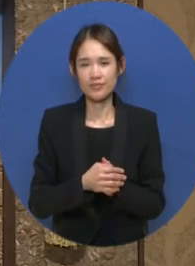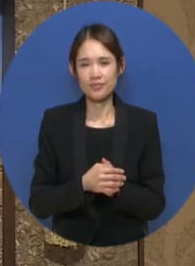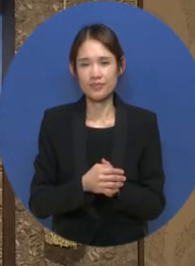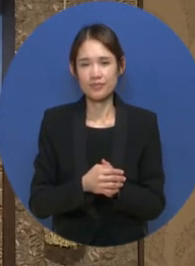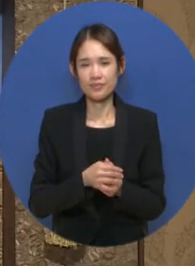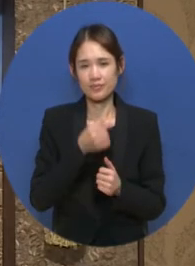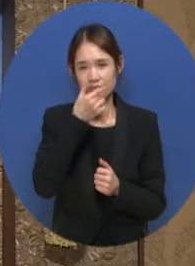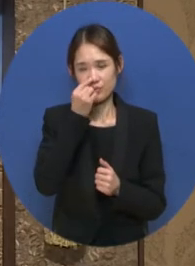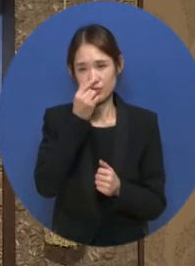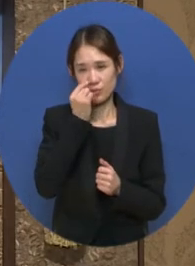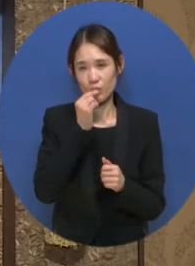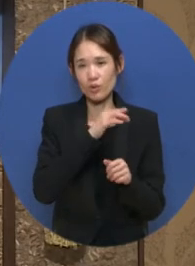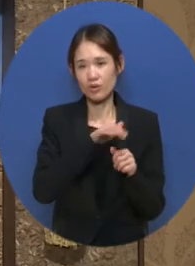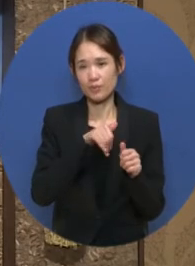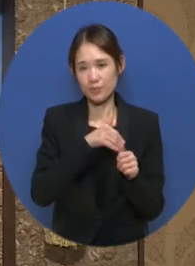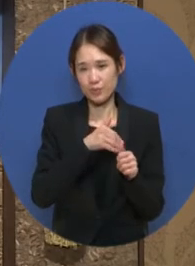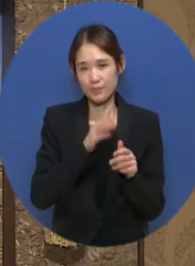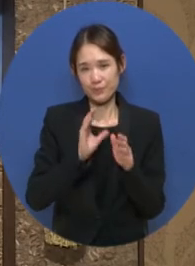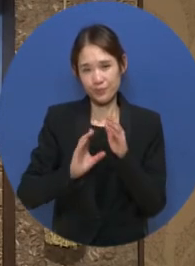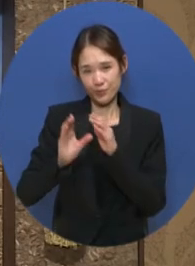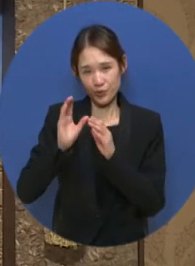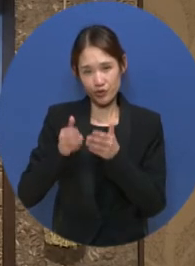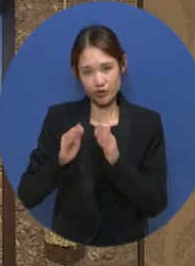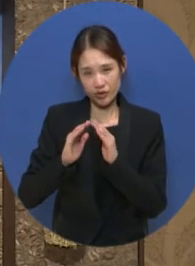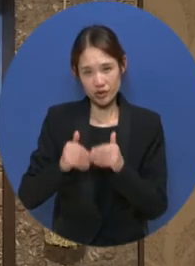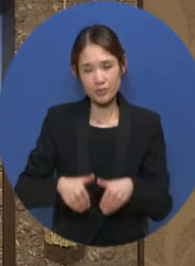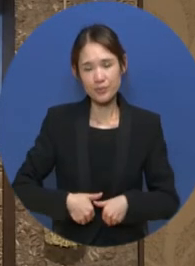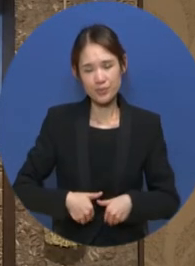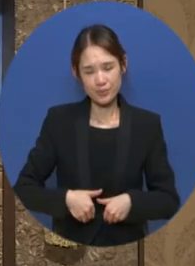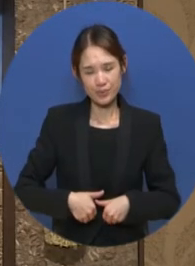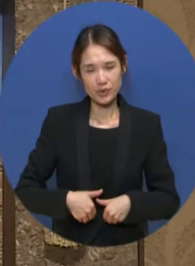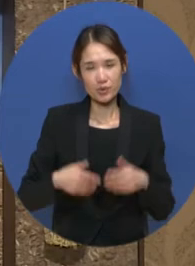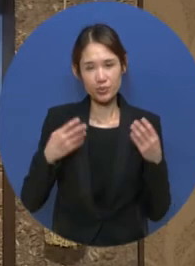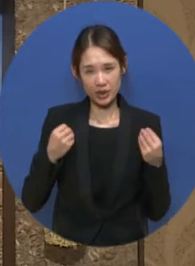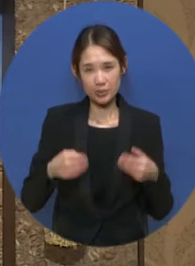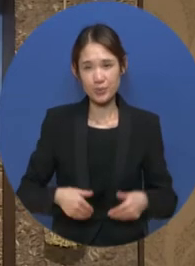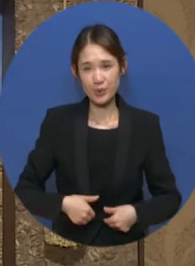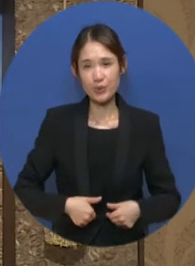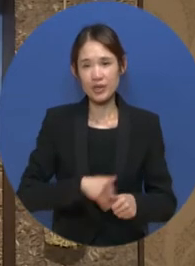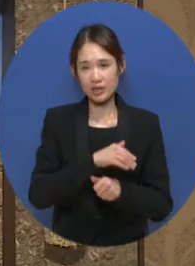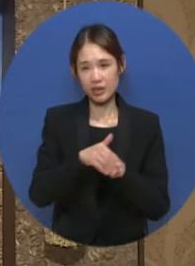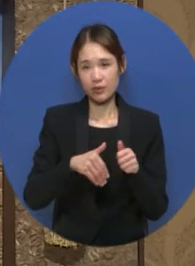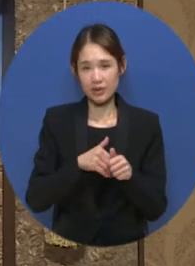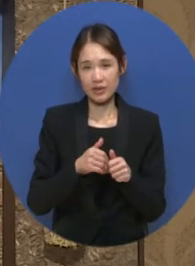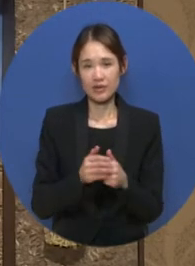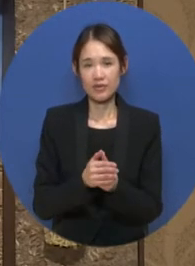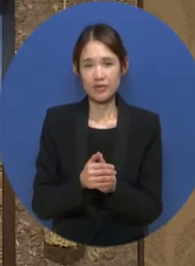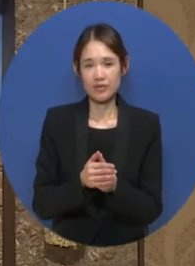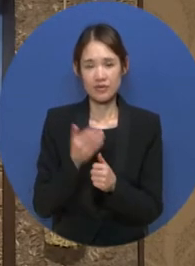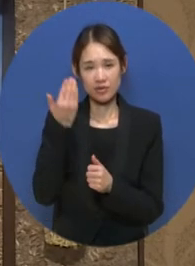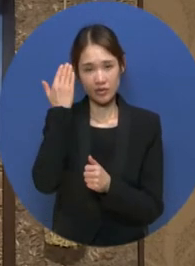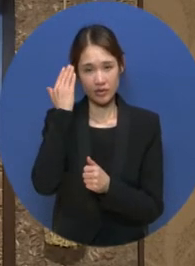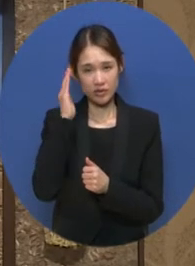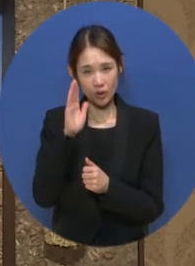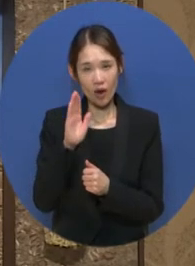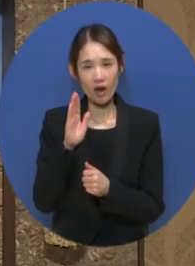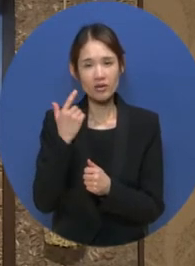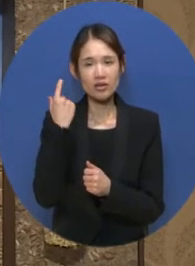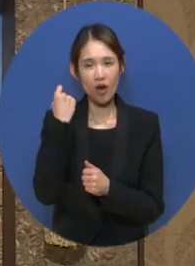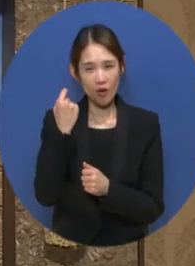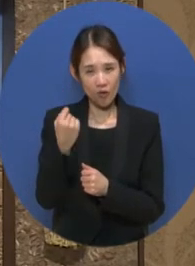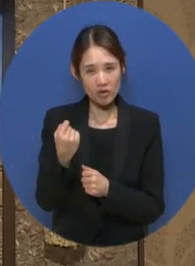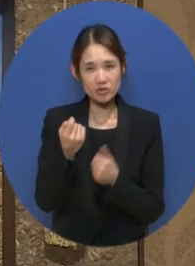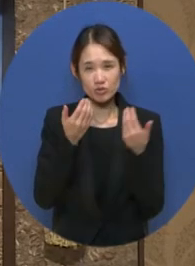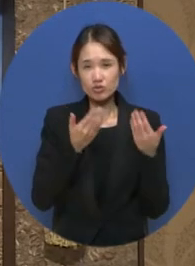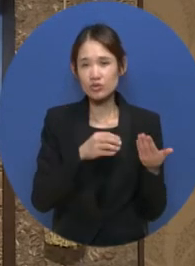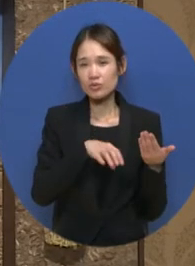부정 터 그쵸 좀 더 추가적인 설치가 사실은 조금 많이 필요한 상황입니다 근데 뭐 최근까지도 2 신탁 아